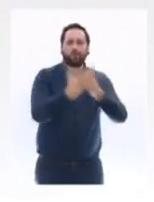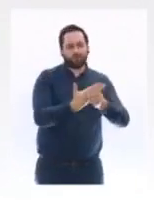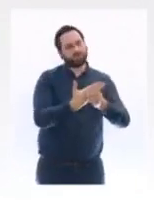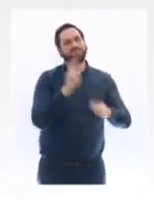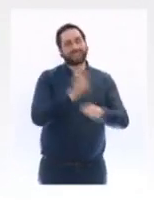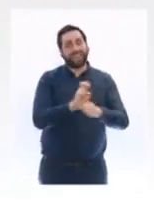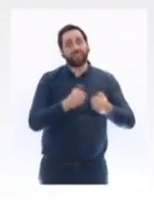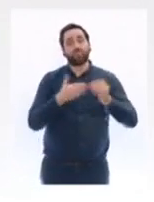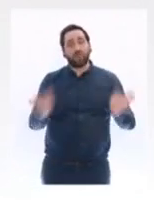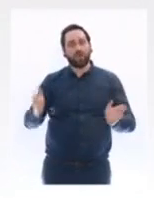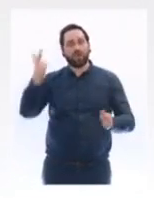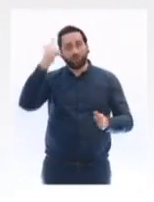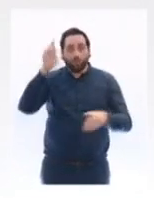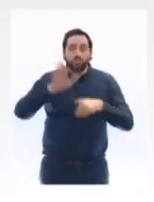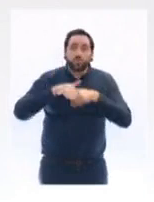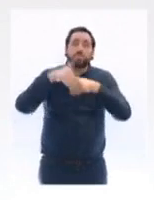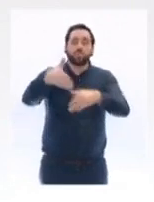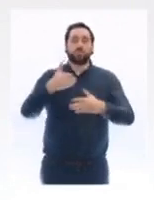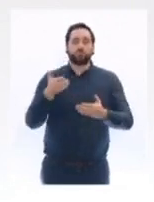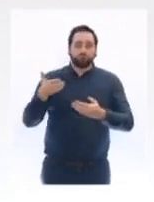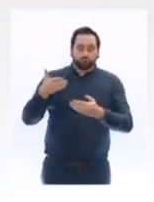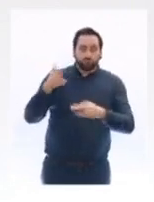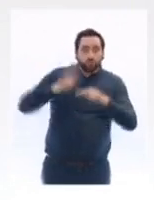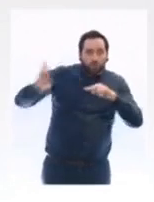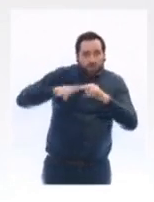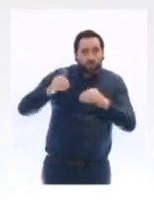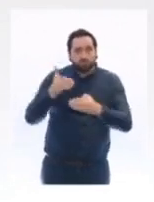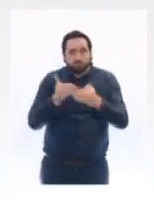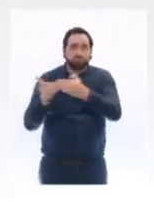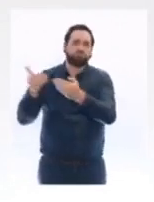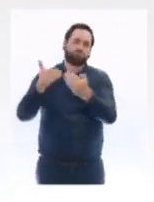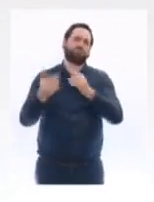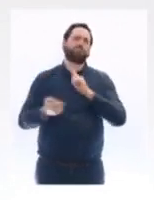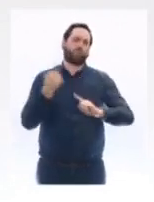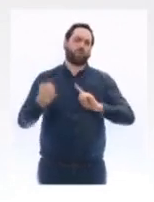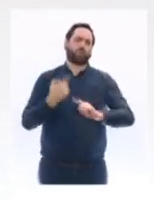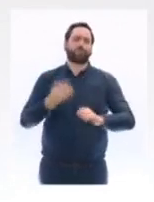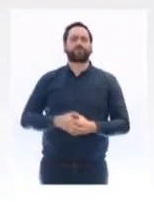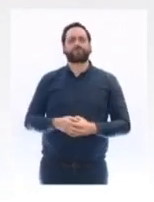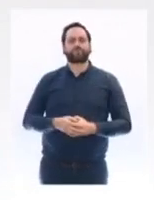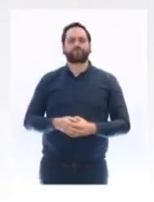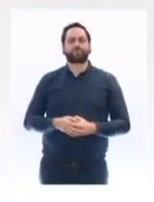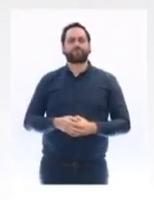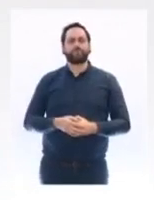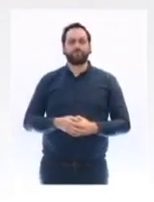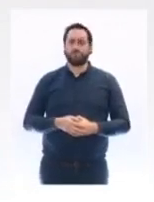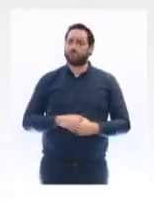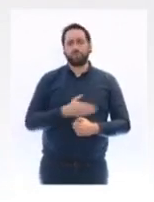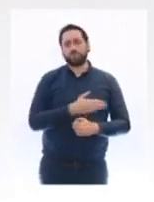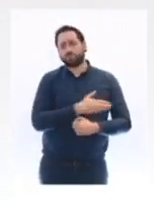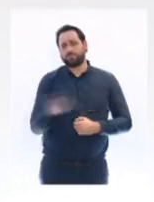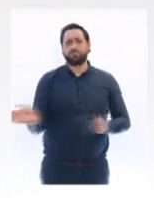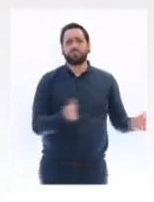L'économie française a des bases solides. Elle a des capacités de rebond exceptionnelles. Nous avons rebondi au